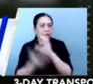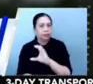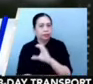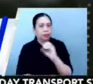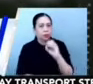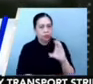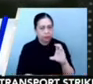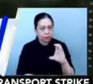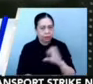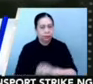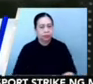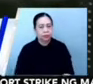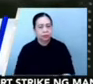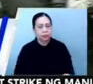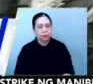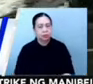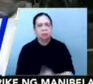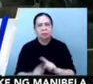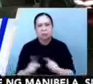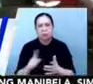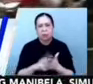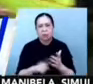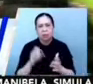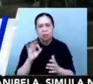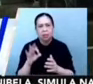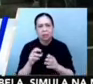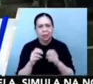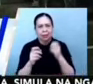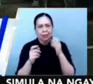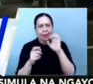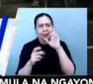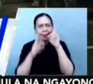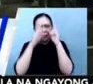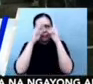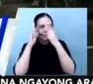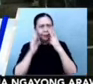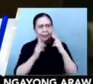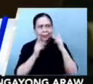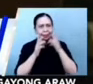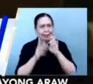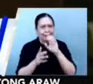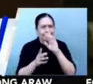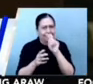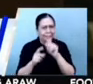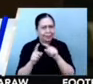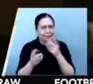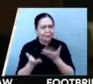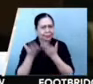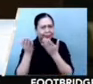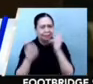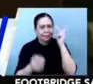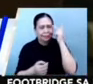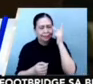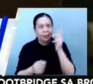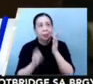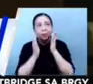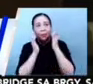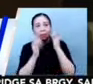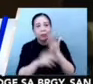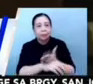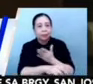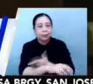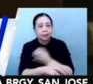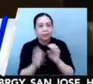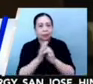pero paano kung edited ang litrato na isinumite ng pti yung enhancement halimbawa tinanggal yung mga